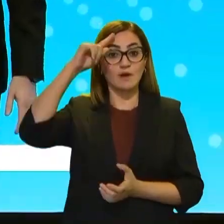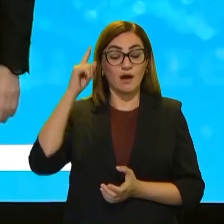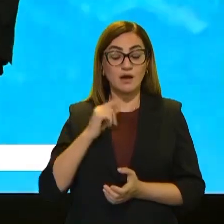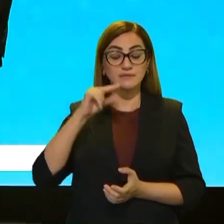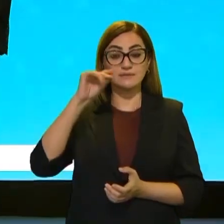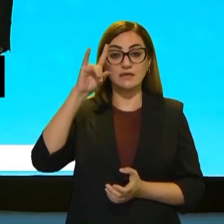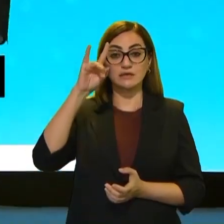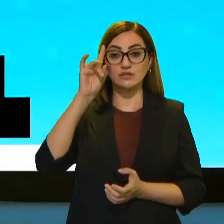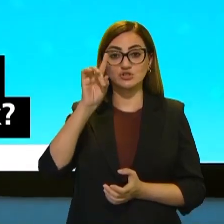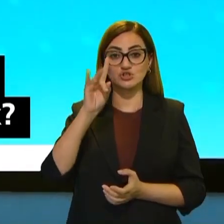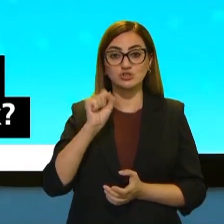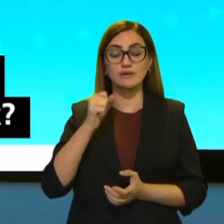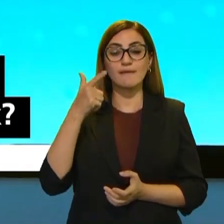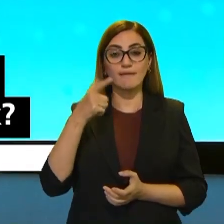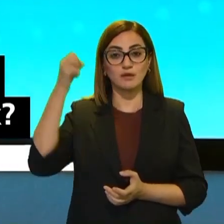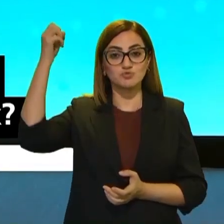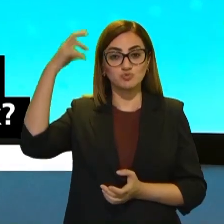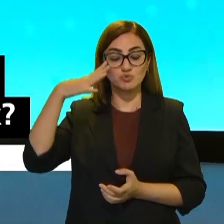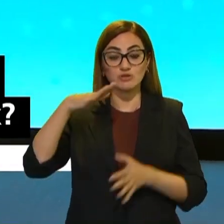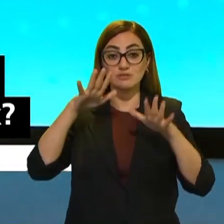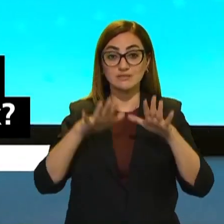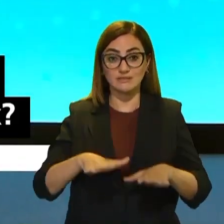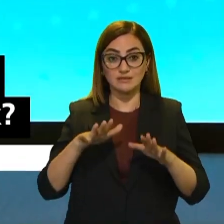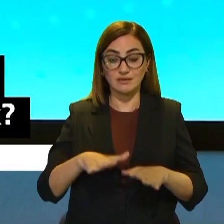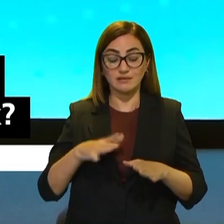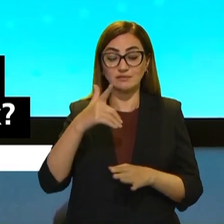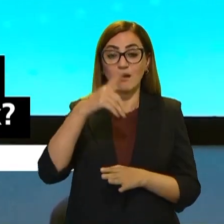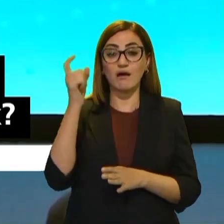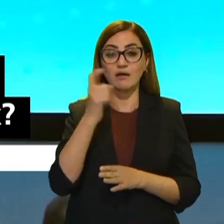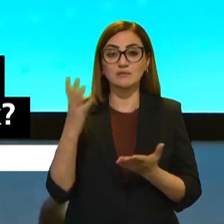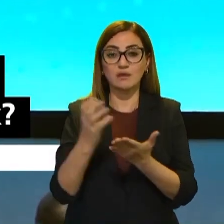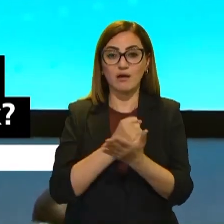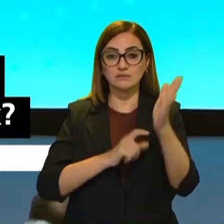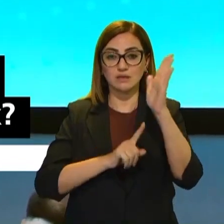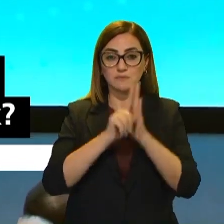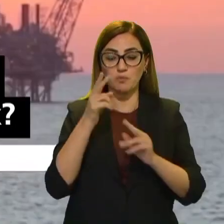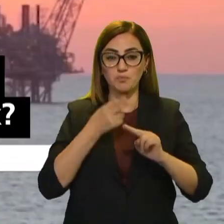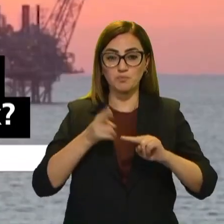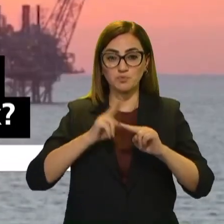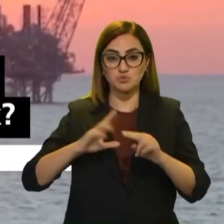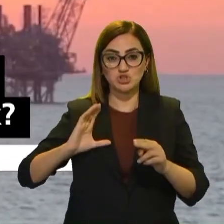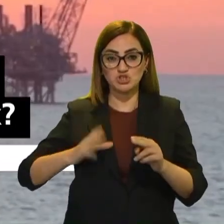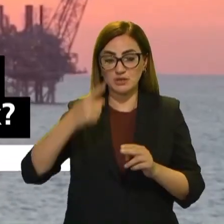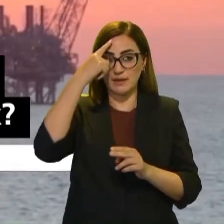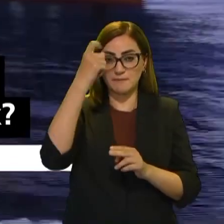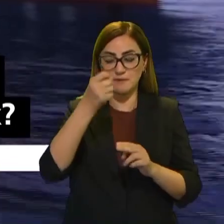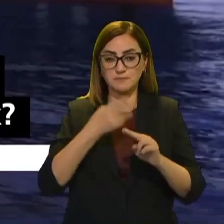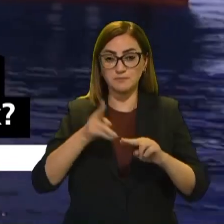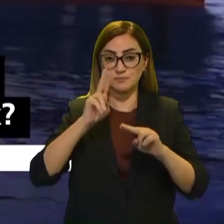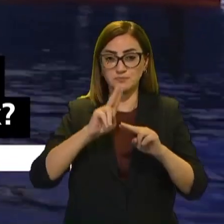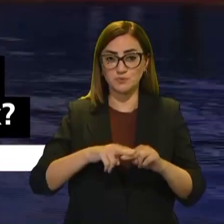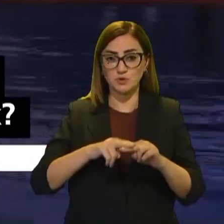Azərçıraq Günəşli yatağında sərbəst təbii qaz hasilatına başlanılıb. Bu barədə BP Azərbaycan şirkəti məlumat yayıb. Yatağın sərbəst təbii